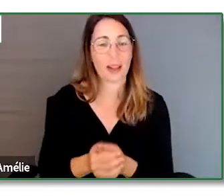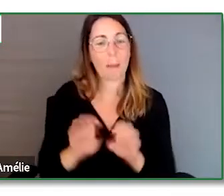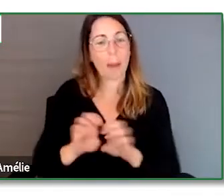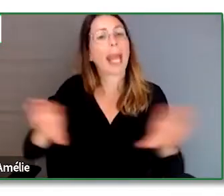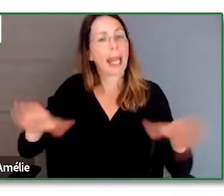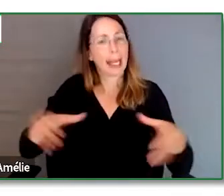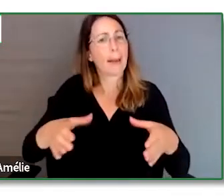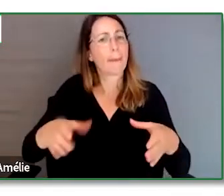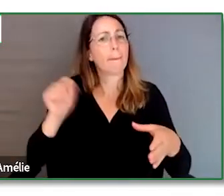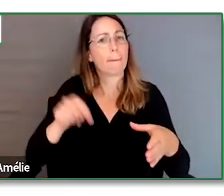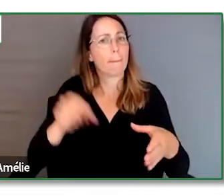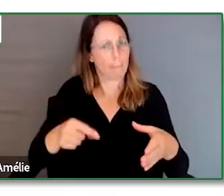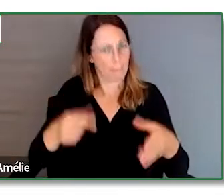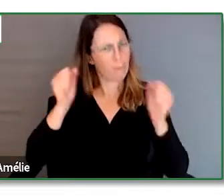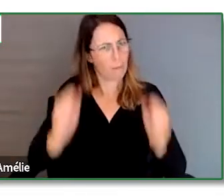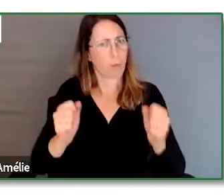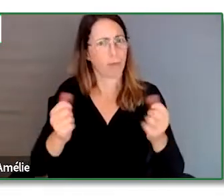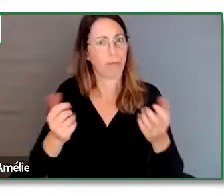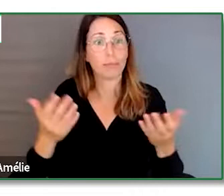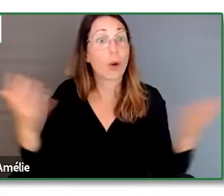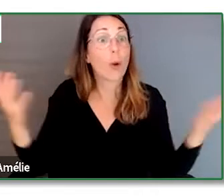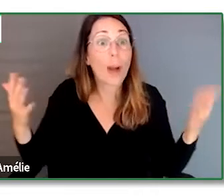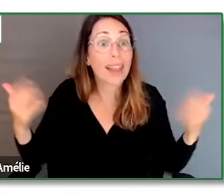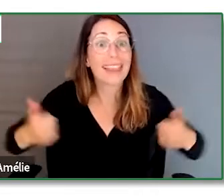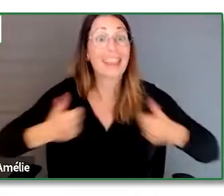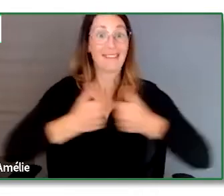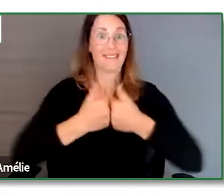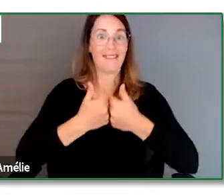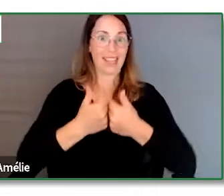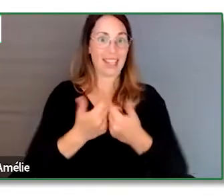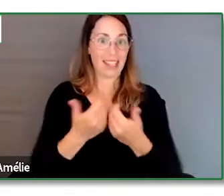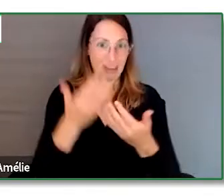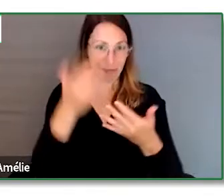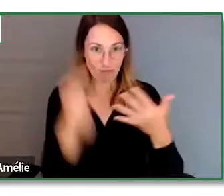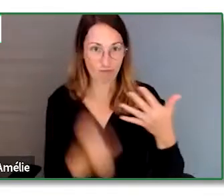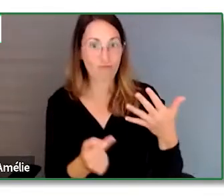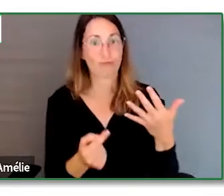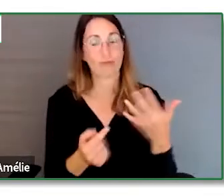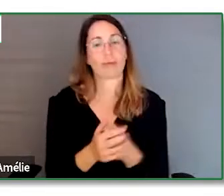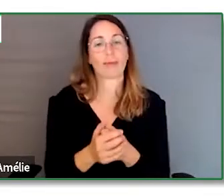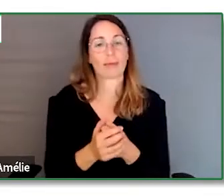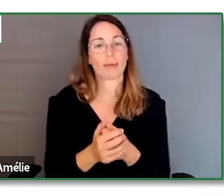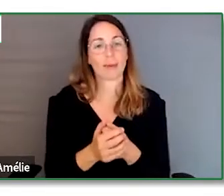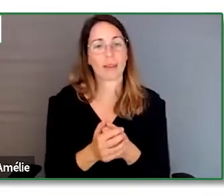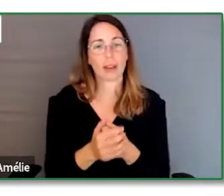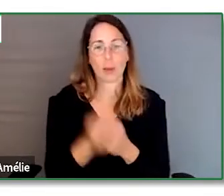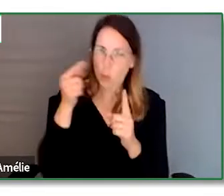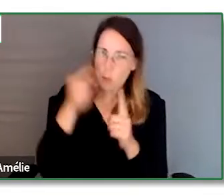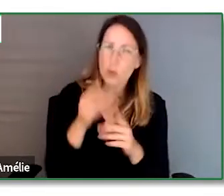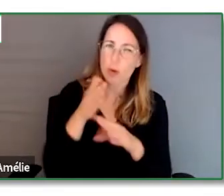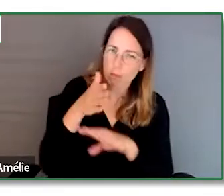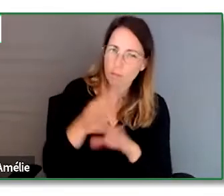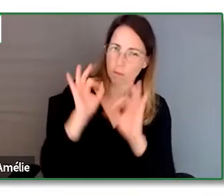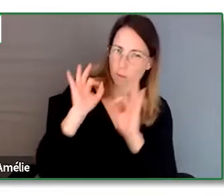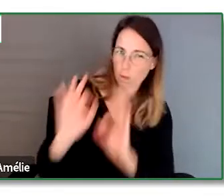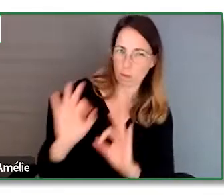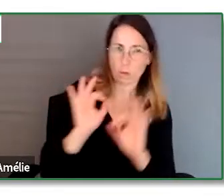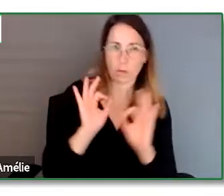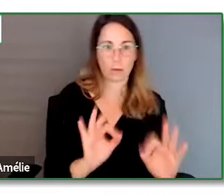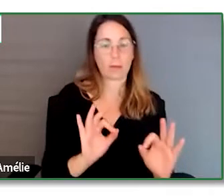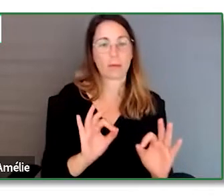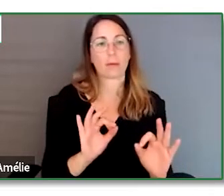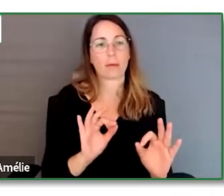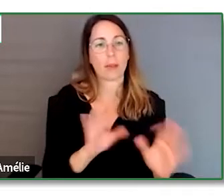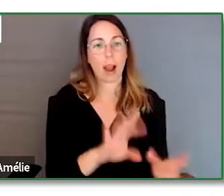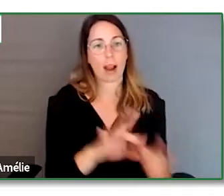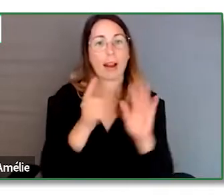nous, pour ce qui est d'assurer l'accessibilité en vertu de la loi d'accessibilité du Canada,